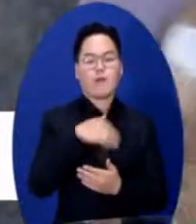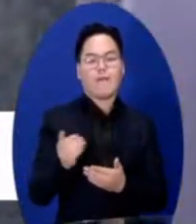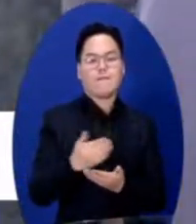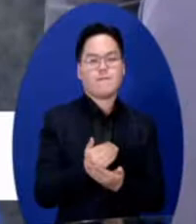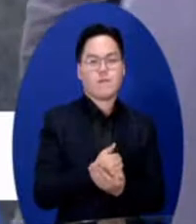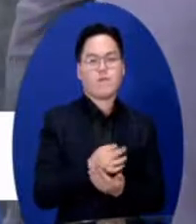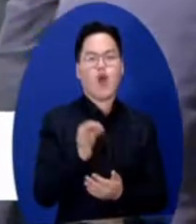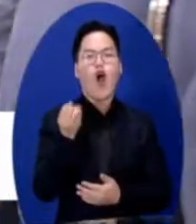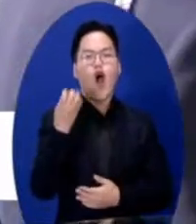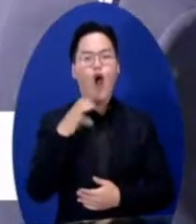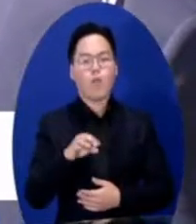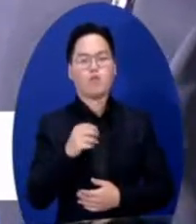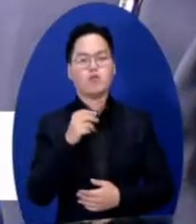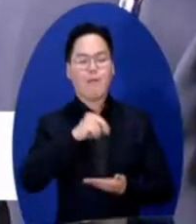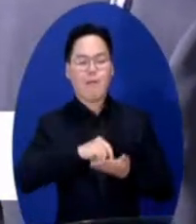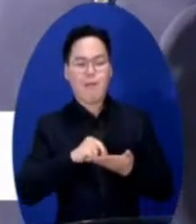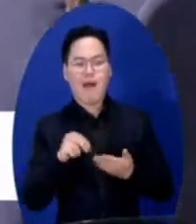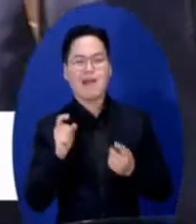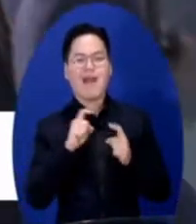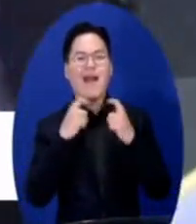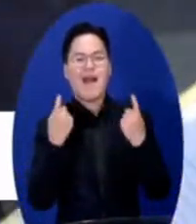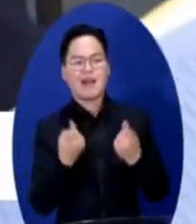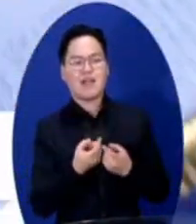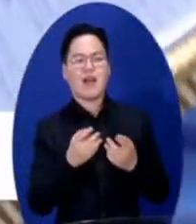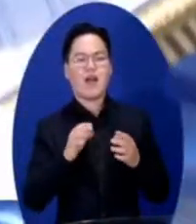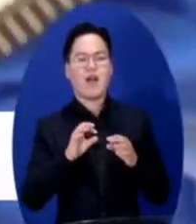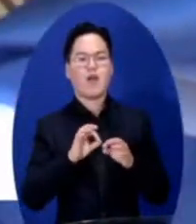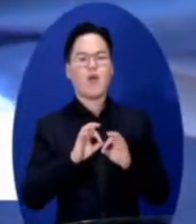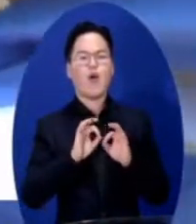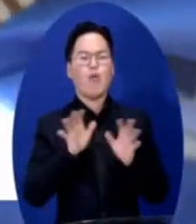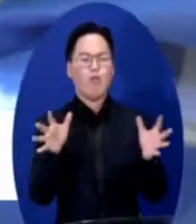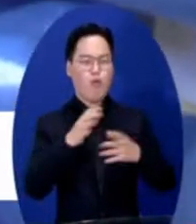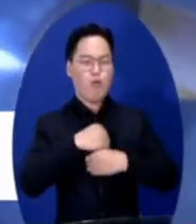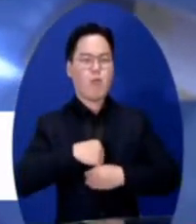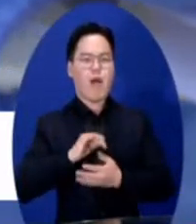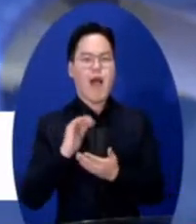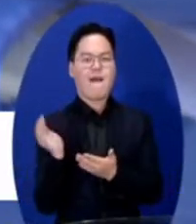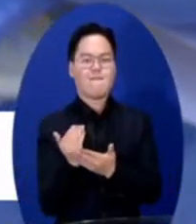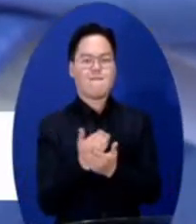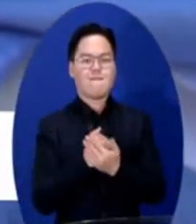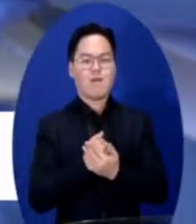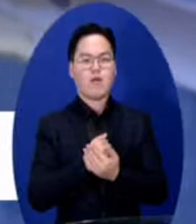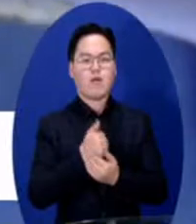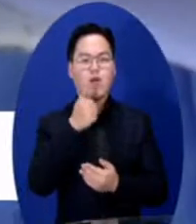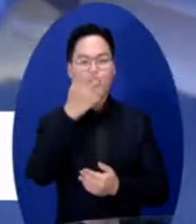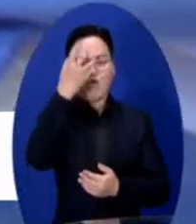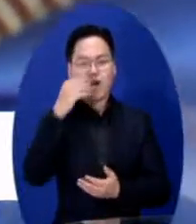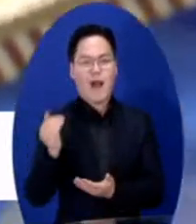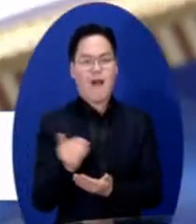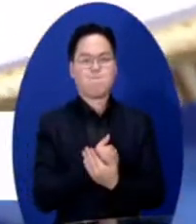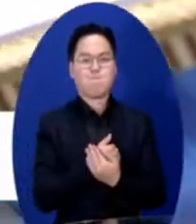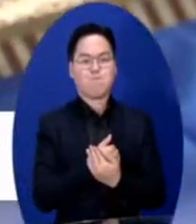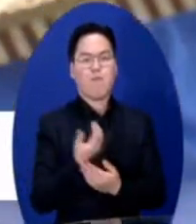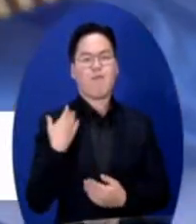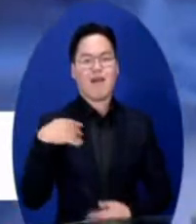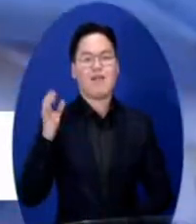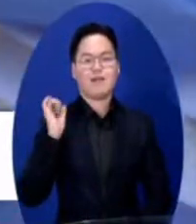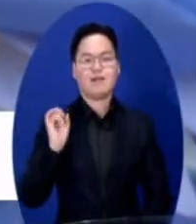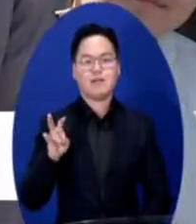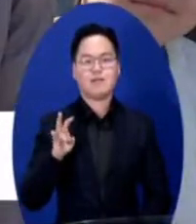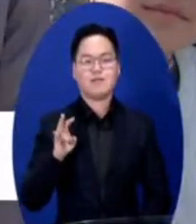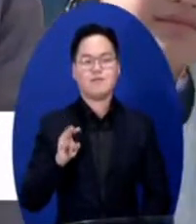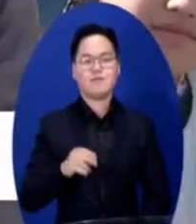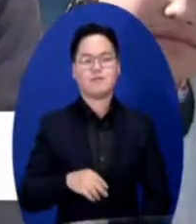оймс маамс үзэг мүзэг хашаа байшаа одоо бүх юм нь энэ байна. Гэрэл, байшин гэд, буу, сум ёстой бүх юм нь байгаа